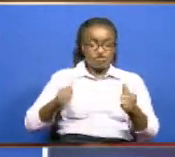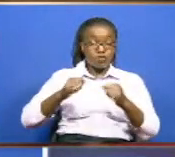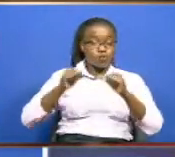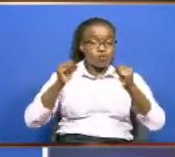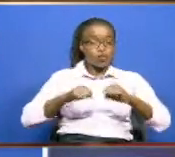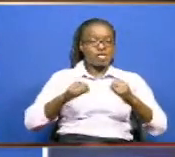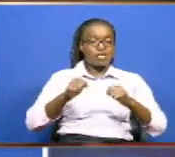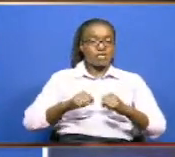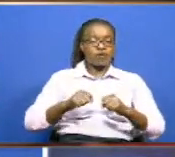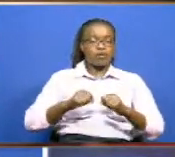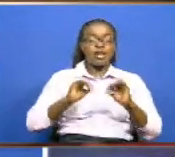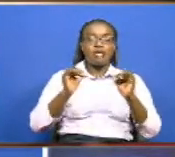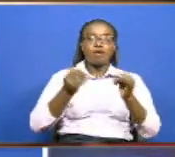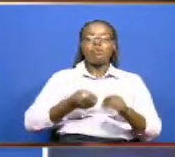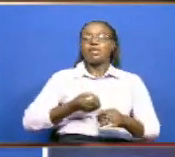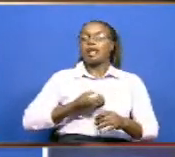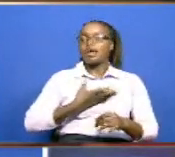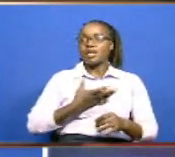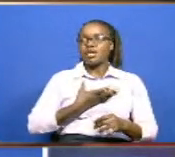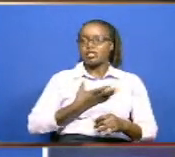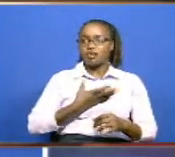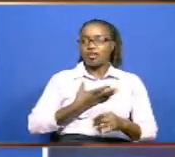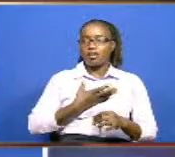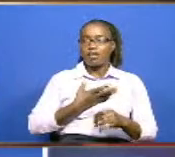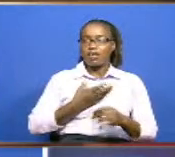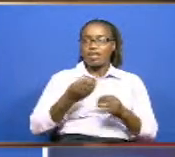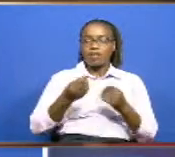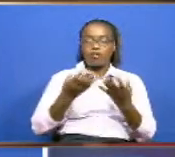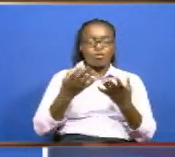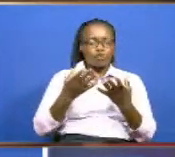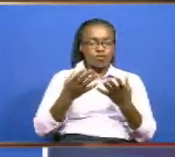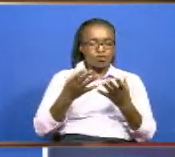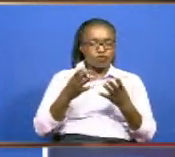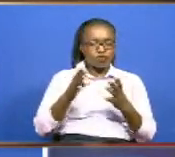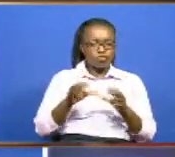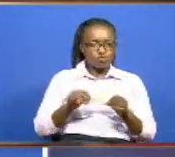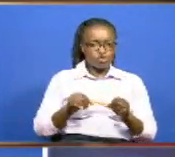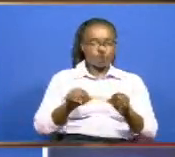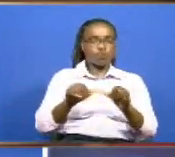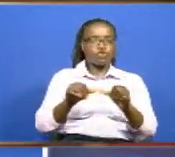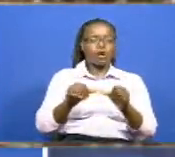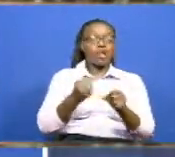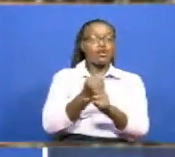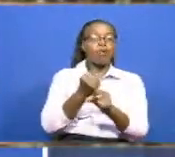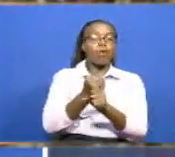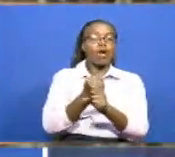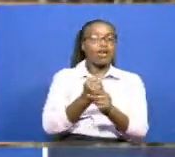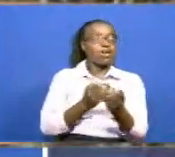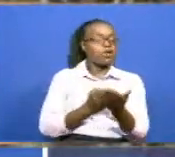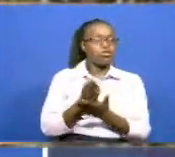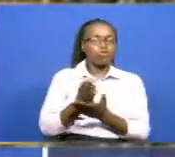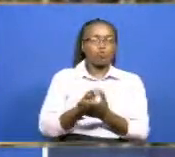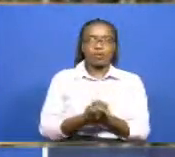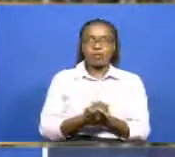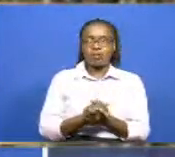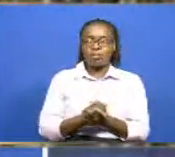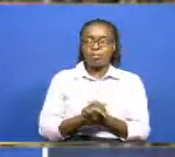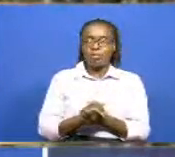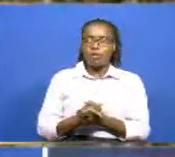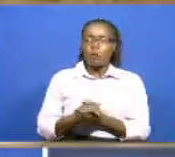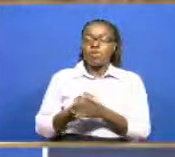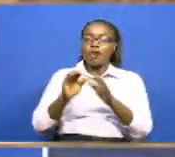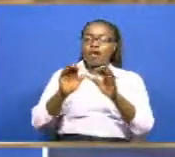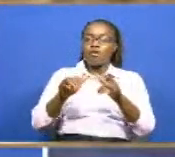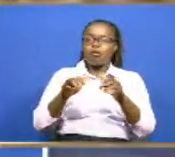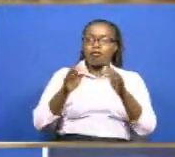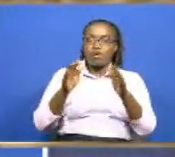Media Council that it's something that the commission is going to pick up and ensure that it works. Wakati huo huo, wakulima wa